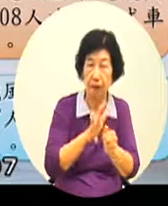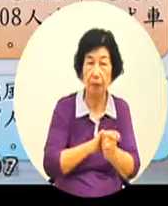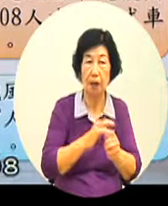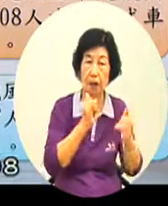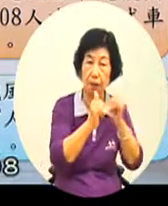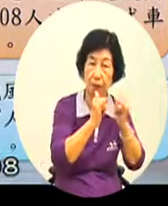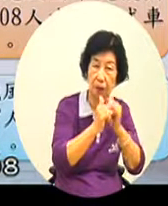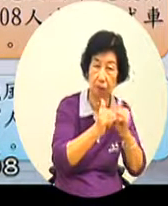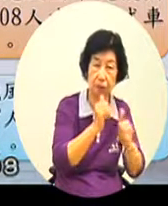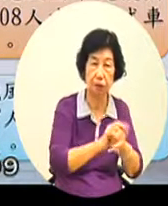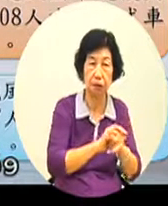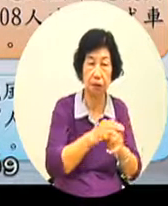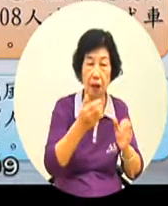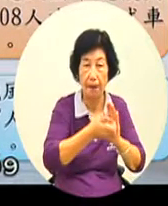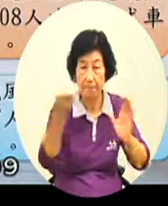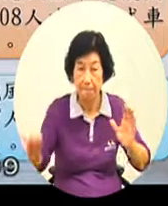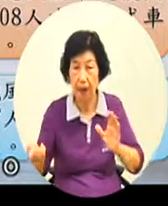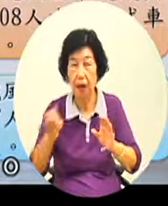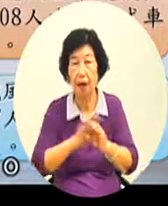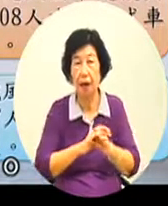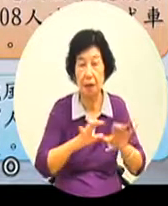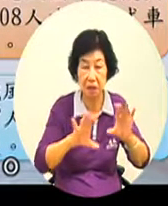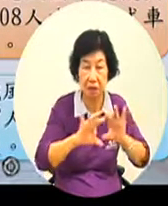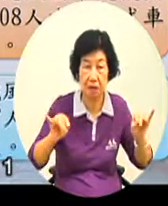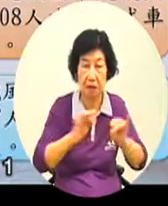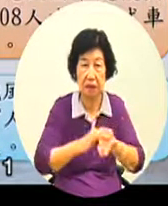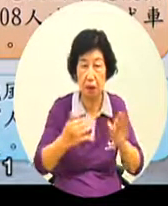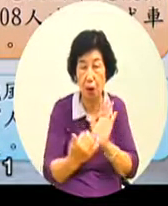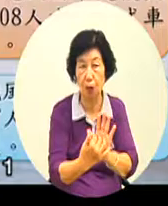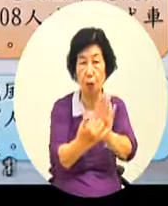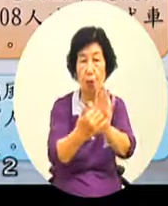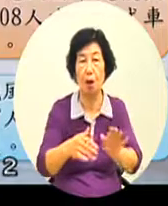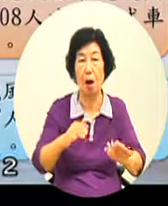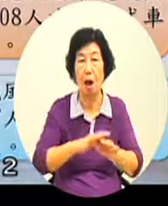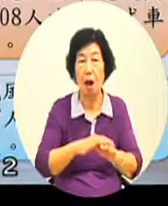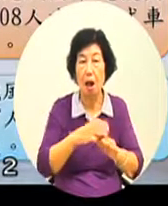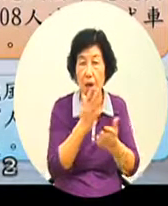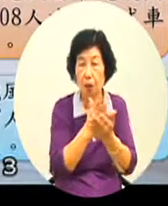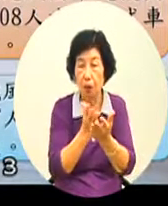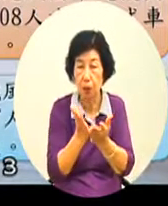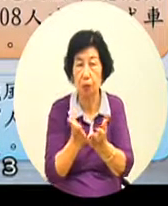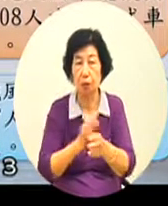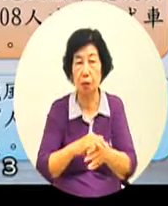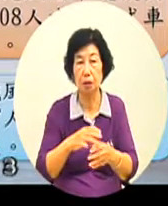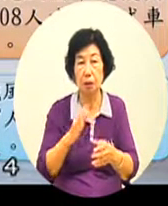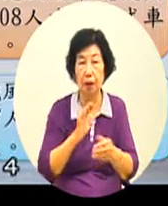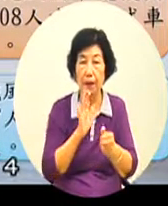叠、防疫消毒、市容整洁等工作，即支援